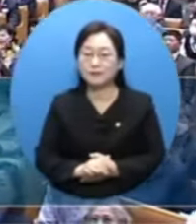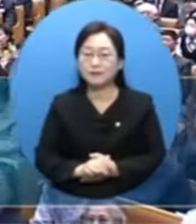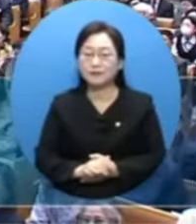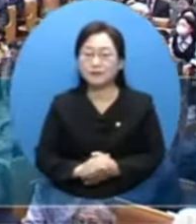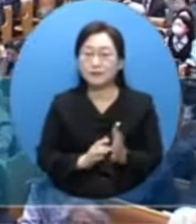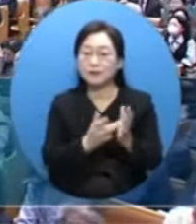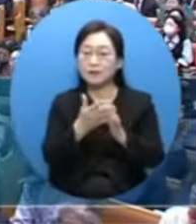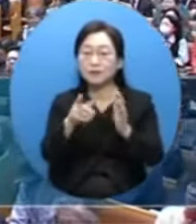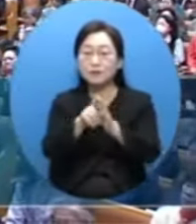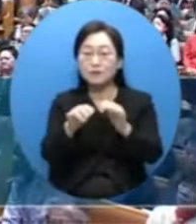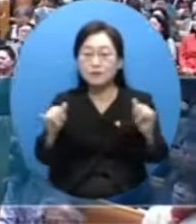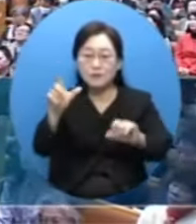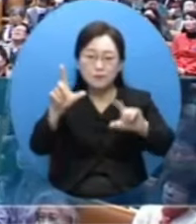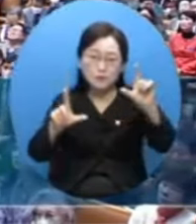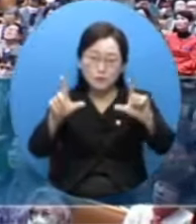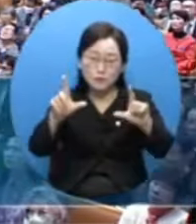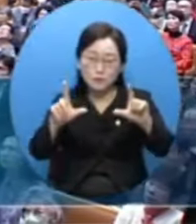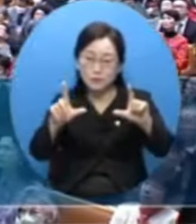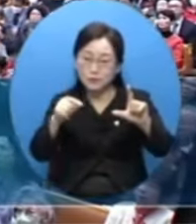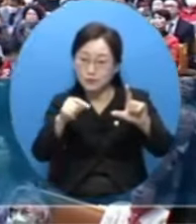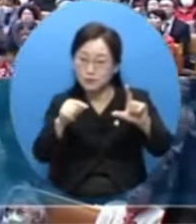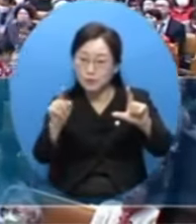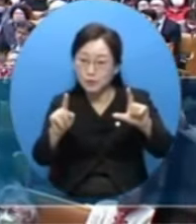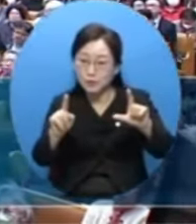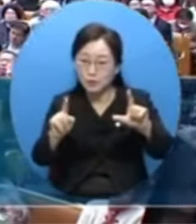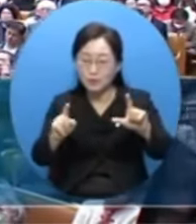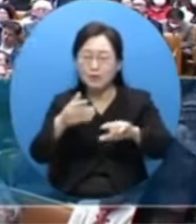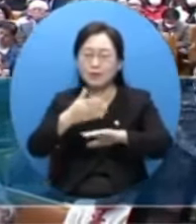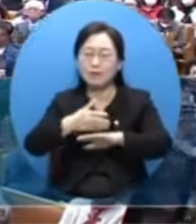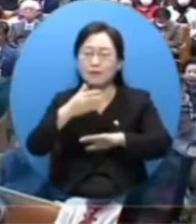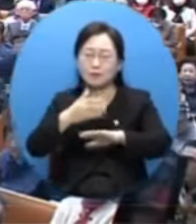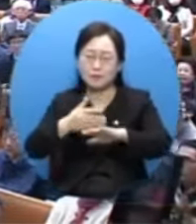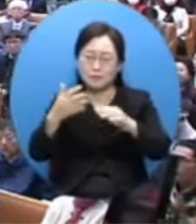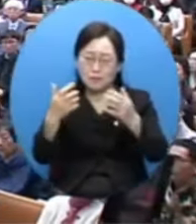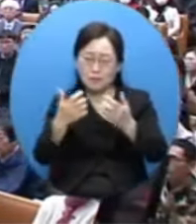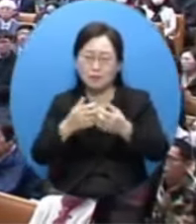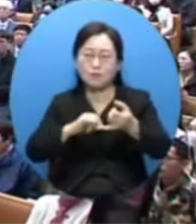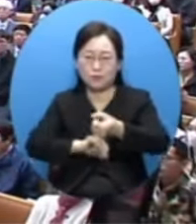크리스찬의 삶은 그 자체가 감사가 되어야 합니다.